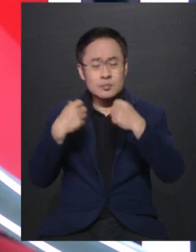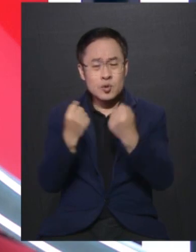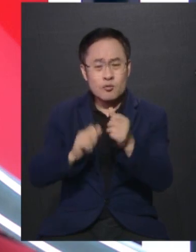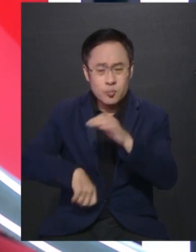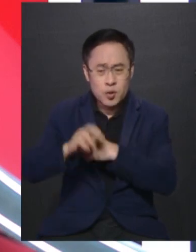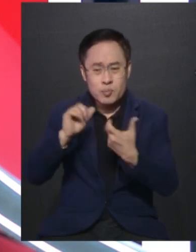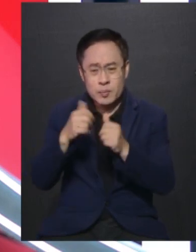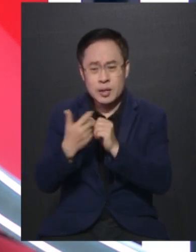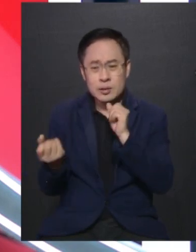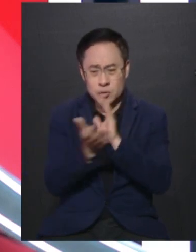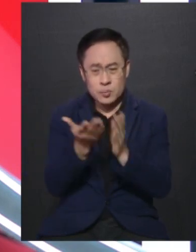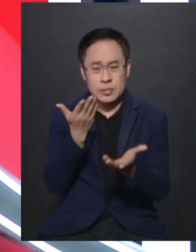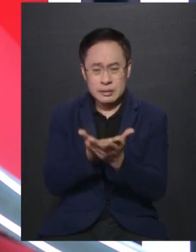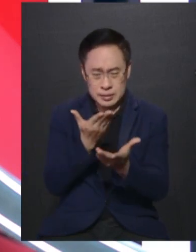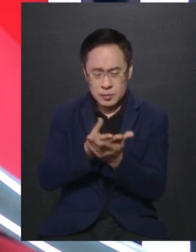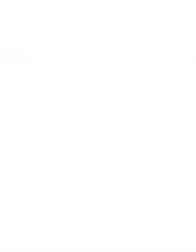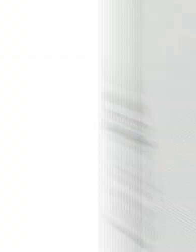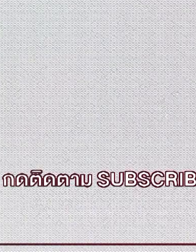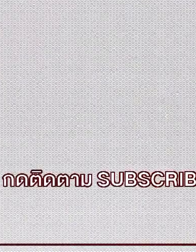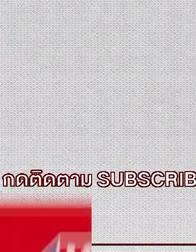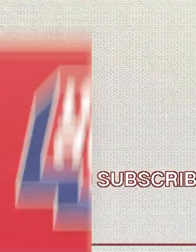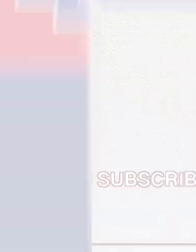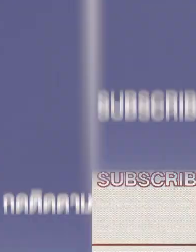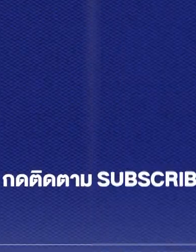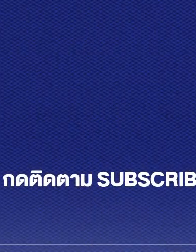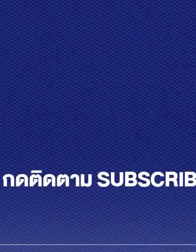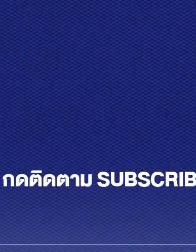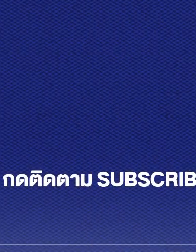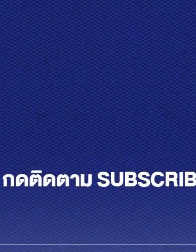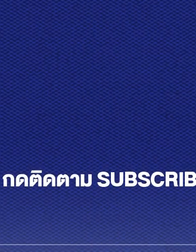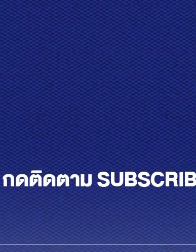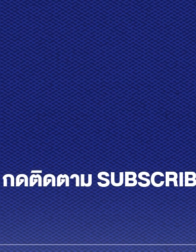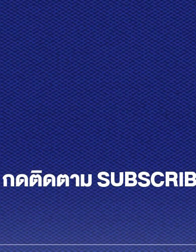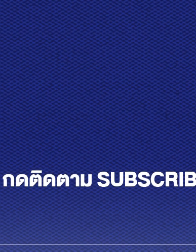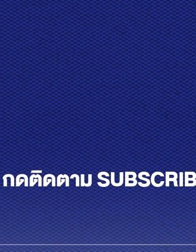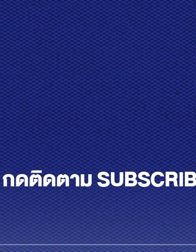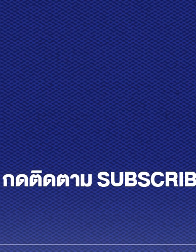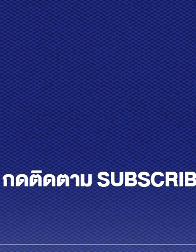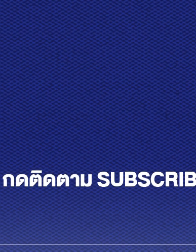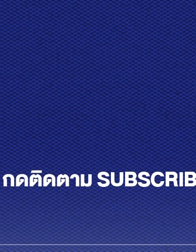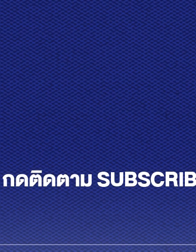การเงินยิ่งกว่าบาร์เซโลน่าอีกคุณ ค่ะ